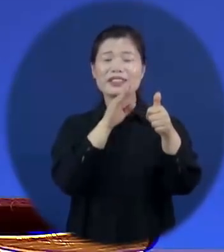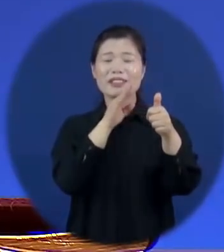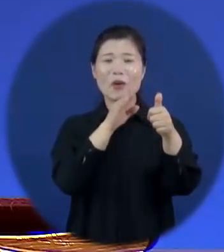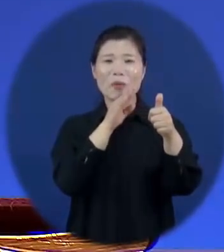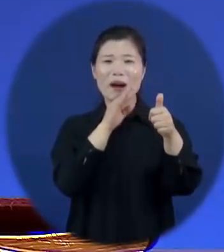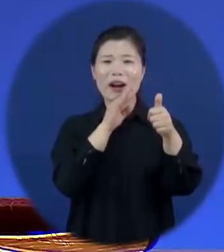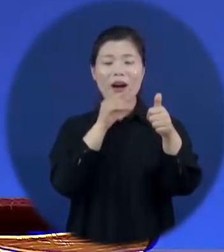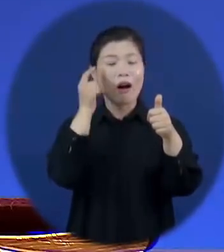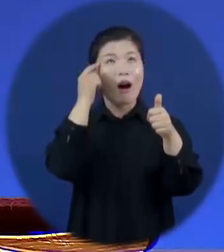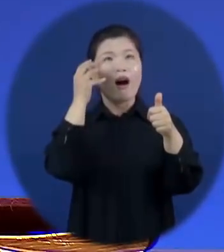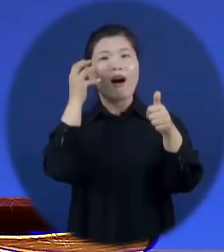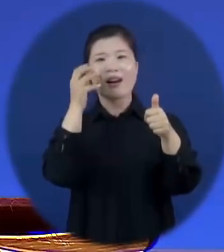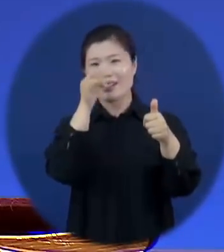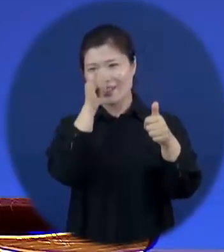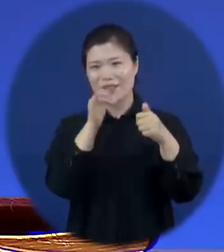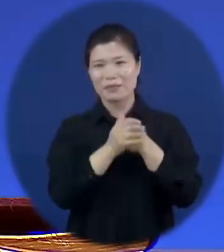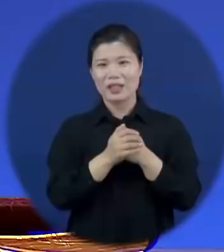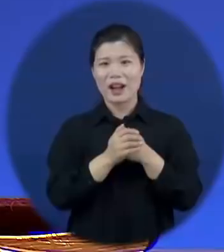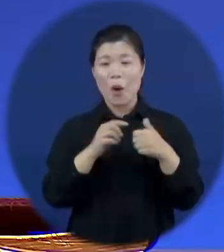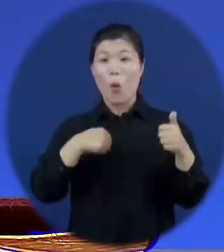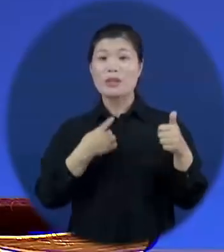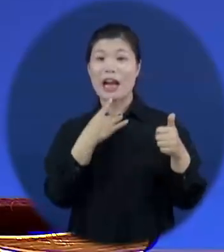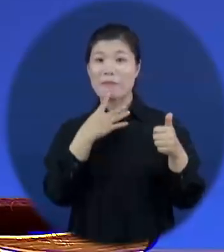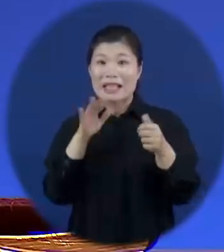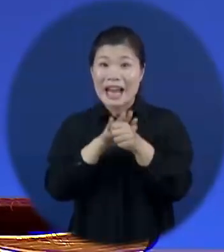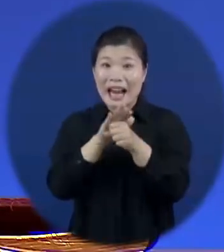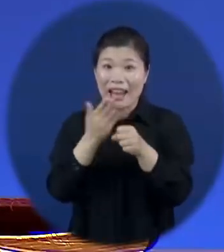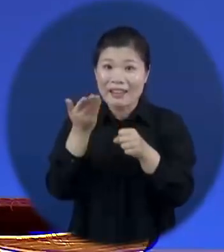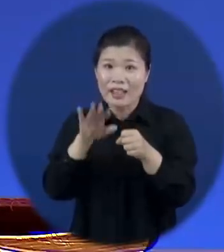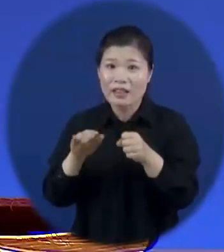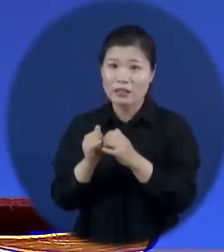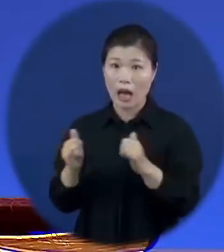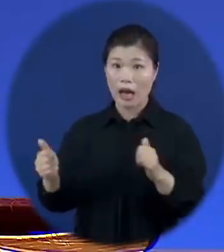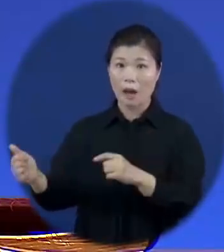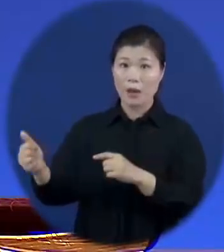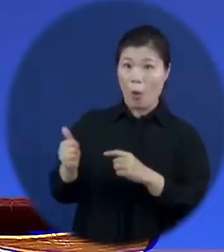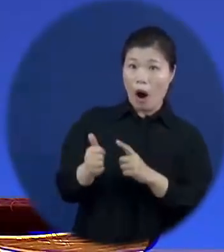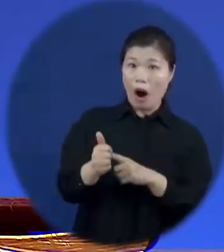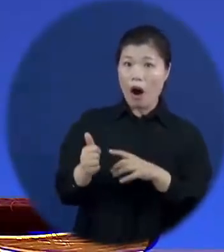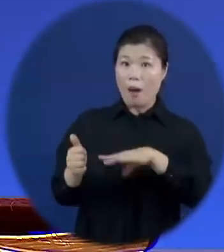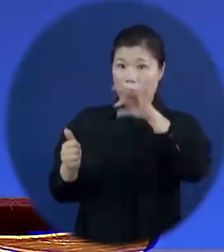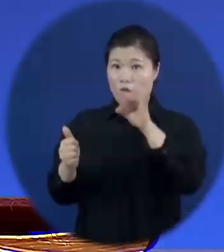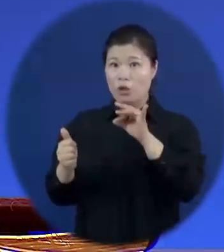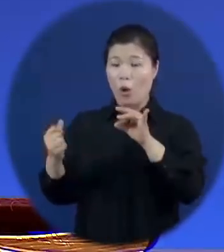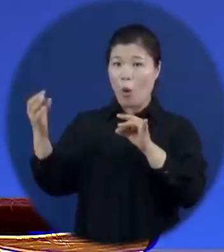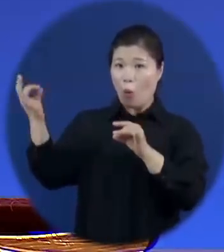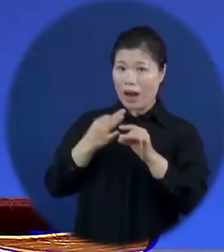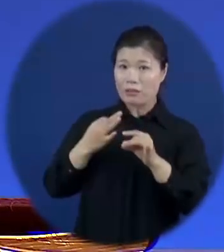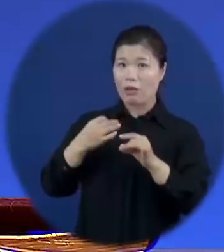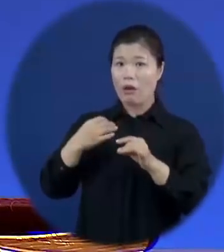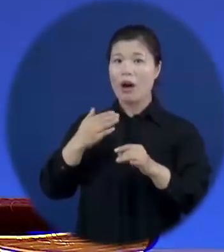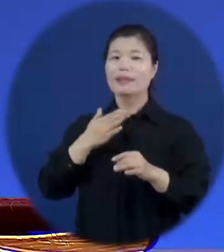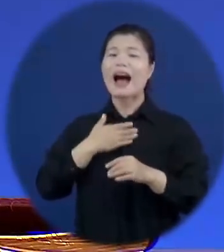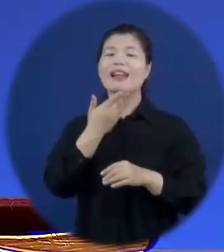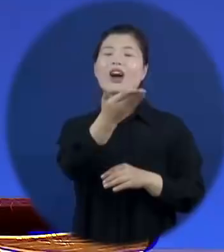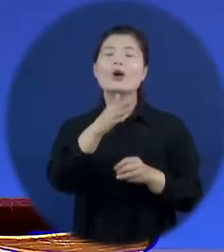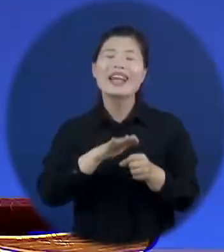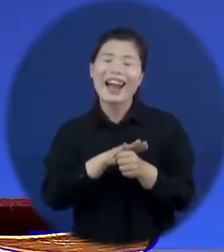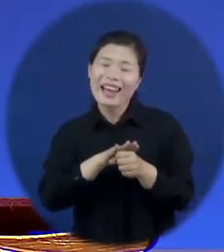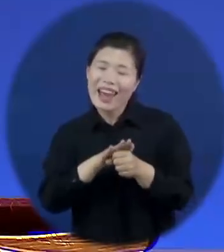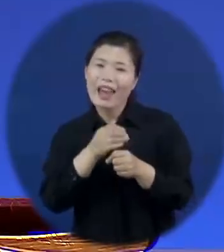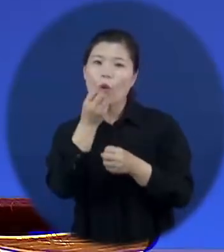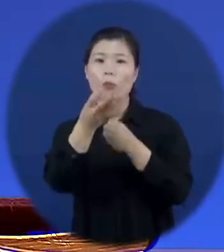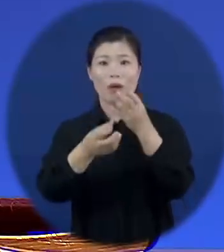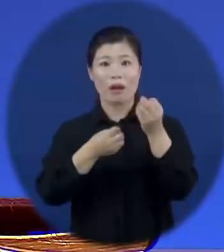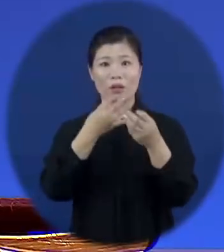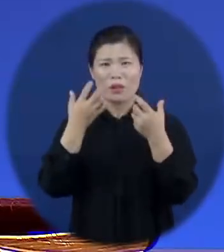짝사랑 이야기를 해볼까요? 짝사랑하는데 그 짝사랑의 대상이 오히려 먼저 찾아와서 사랑을 고백하는 것입니다.